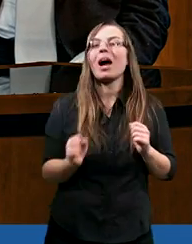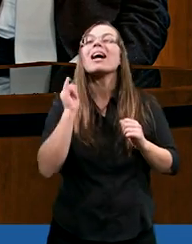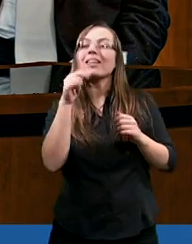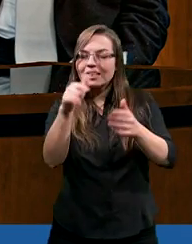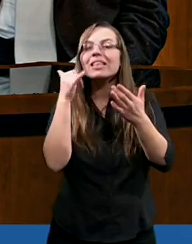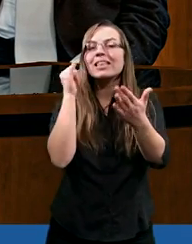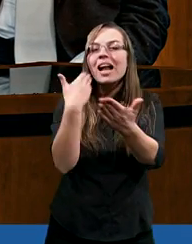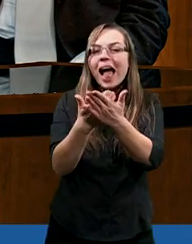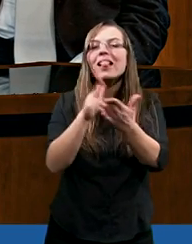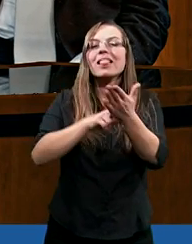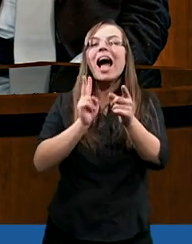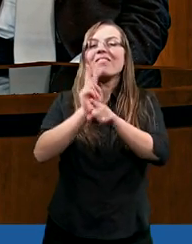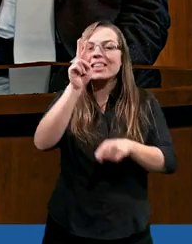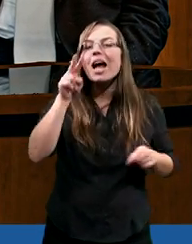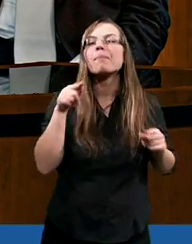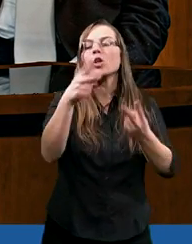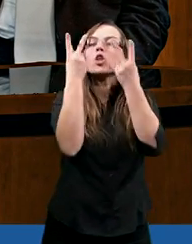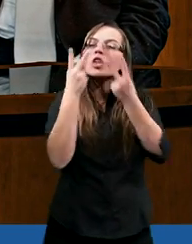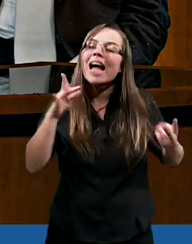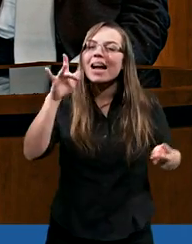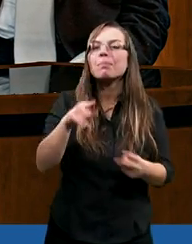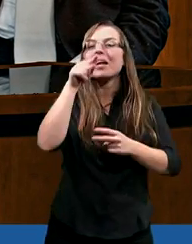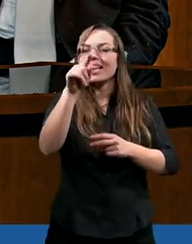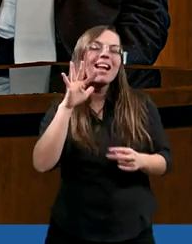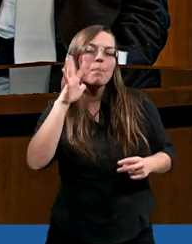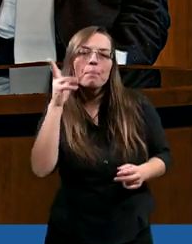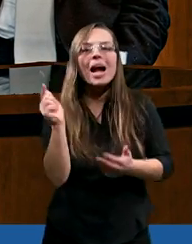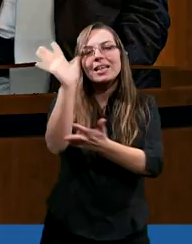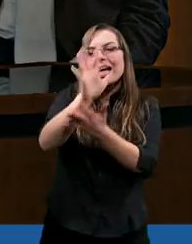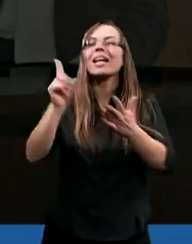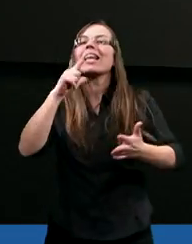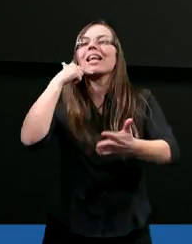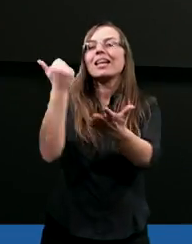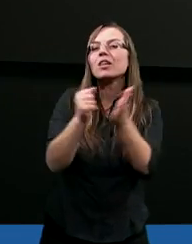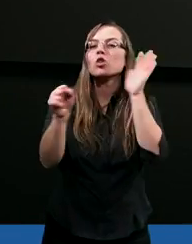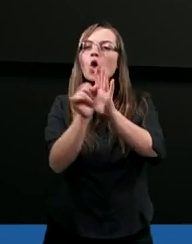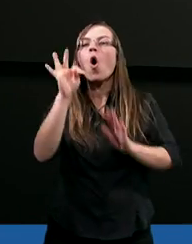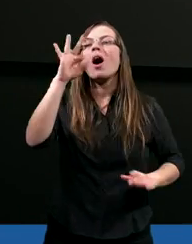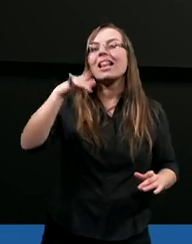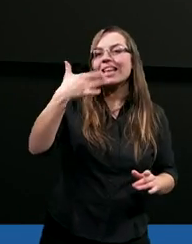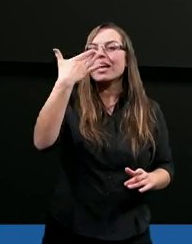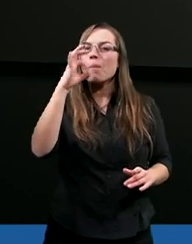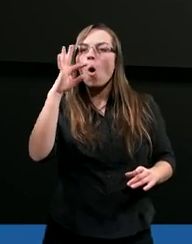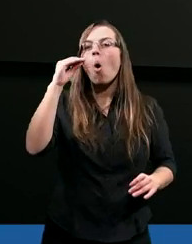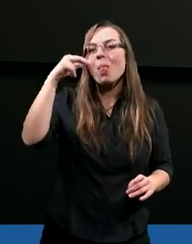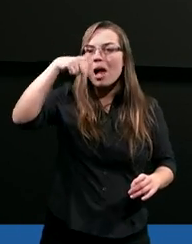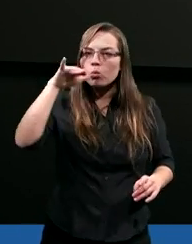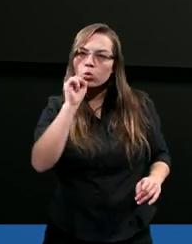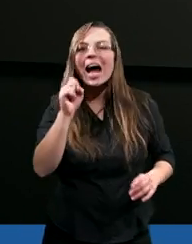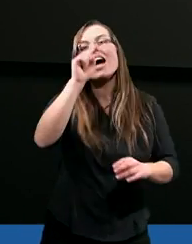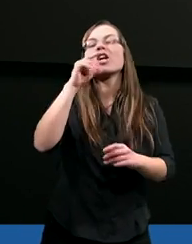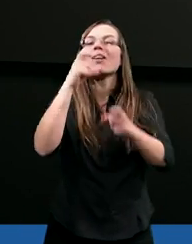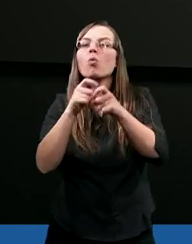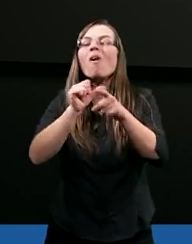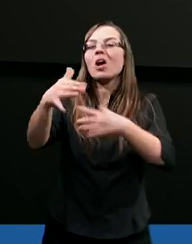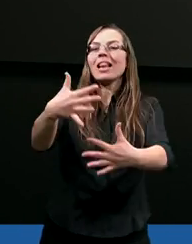I dlatego na wstępie czytaliśmy ten piękny tekst z listu do Temuteusza, że Słowo